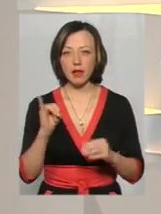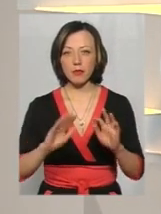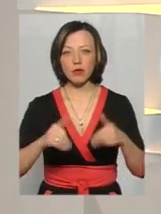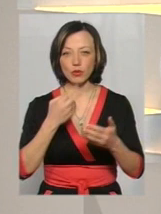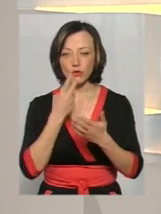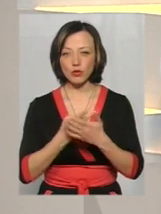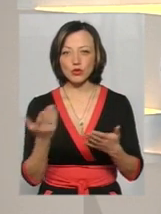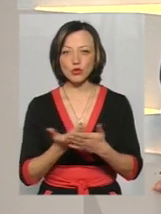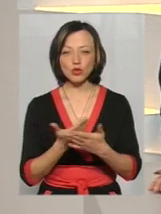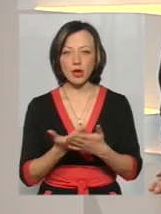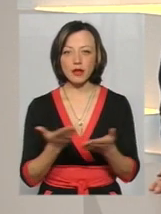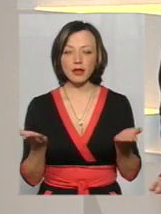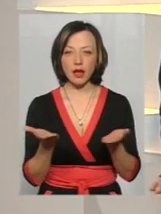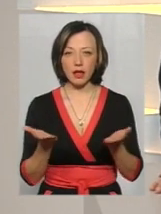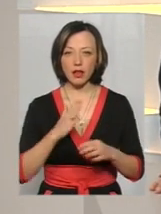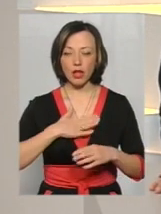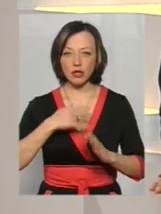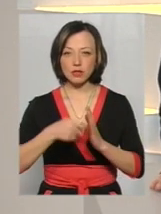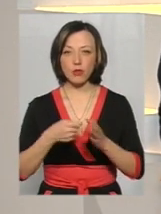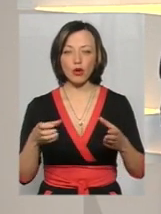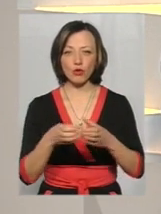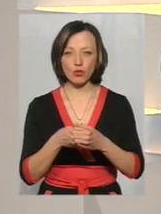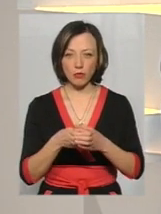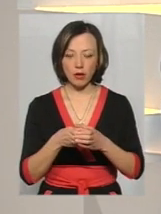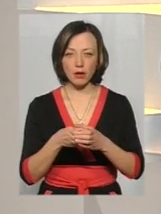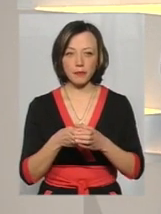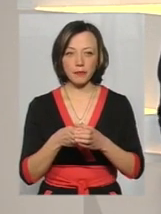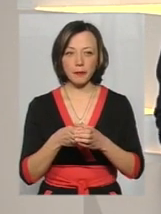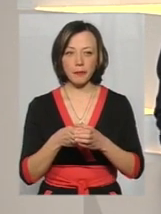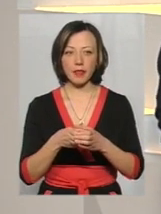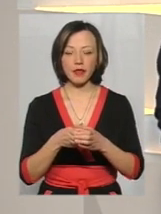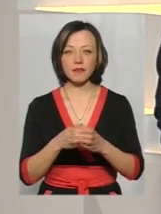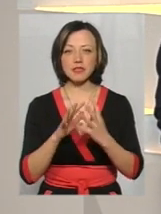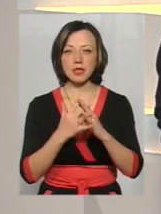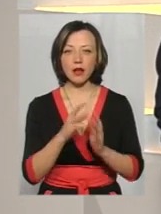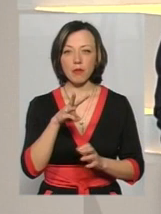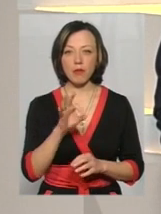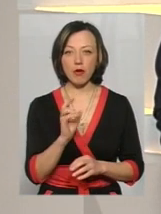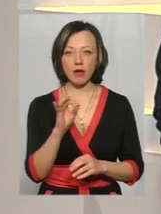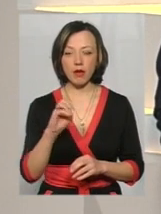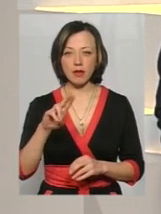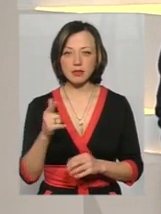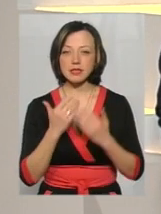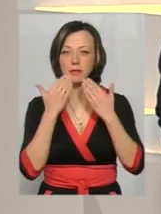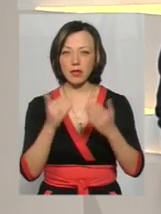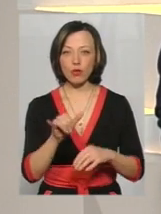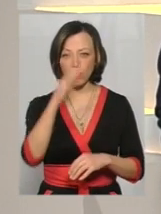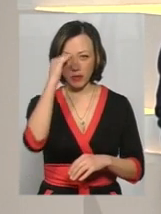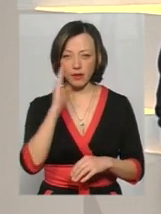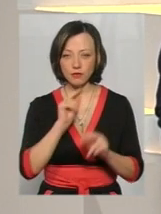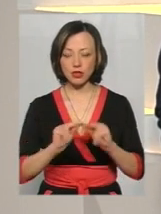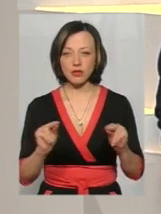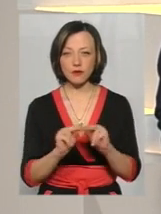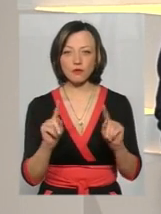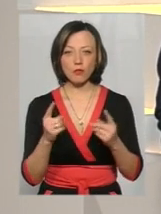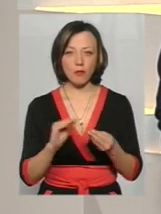пропоную подивитись сюжет, який наша знімальна група зняла в селі Мокрець і запитала у батьків і вчителів, в